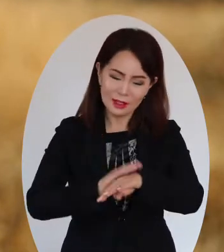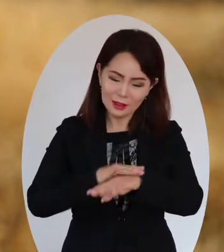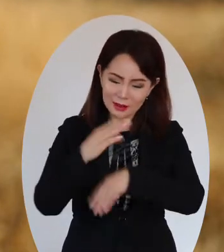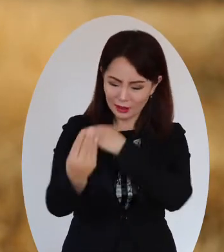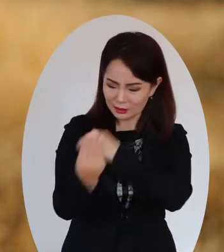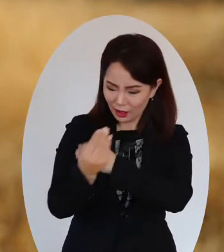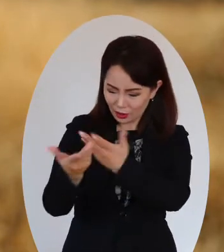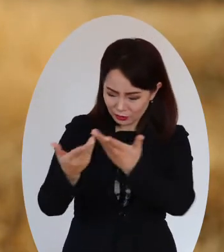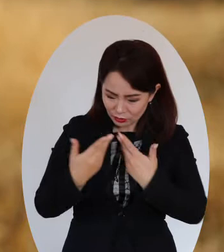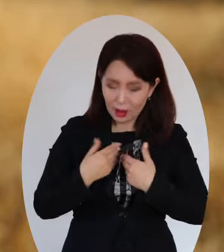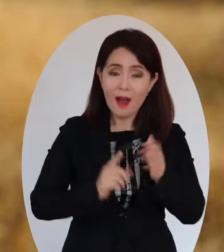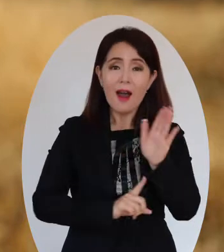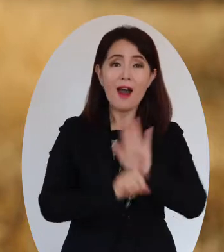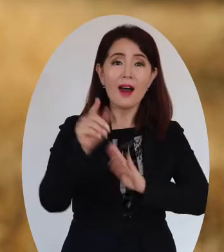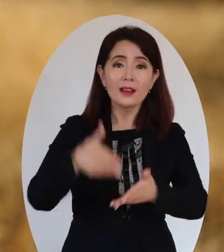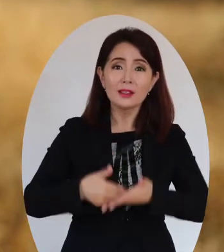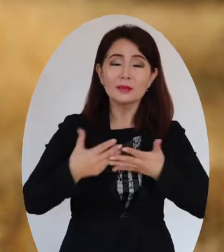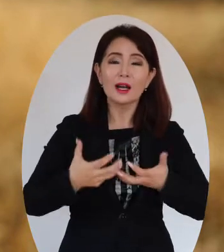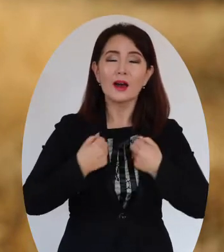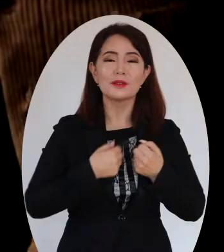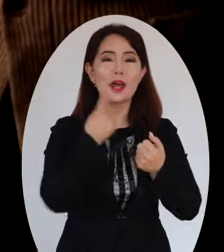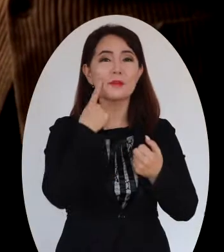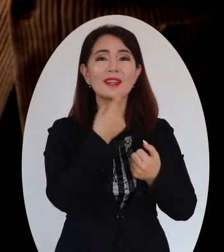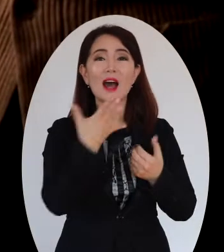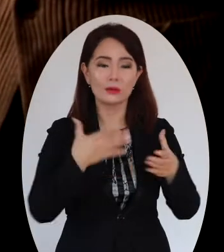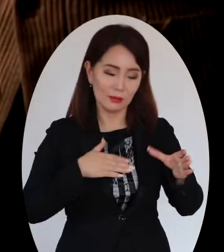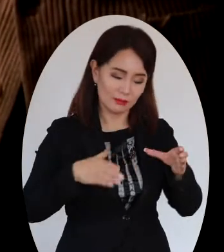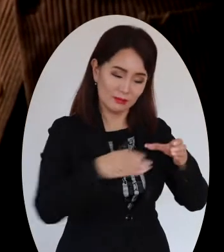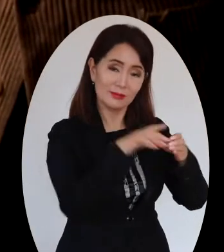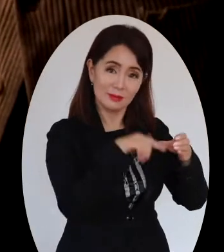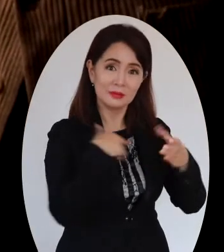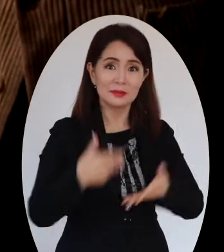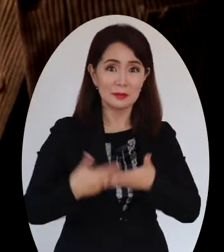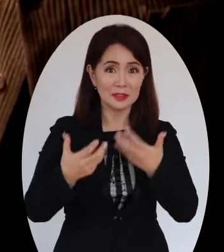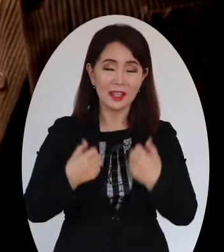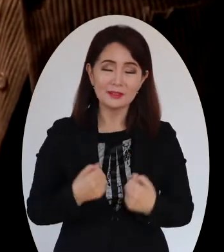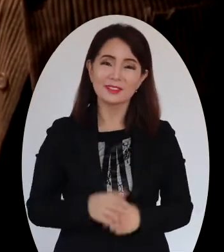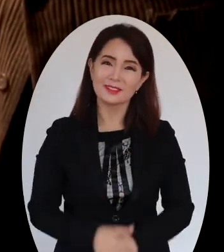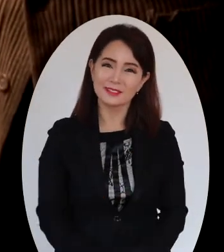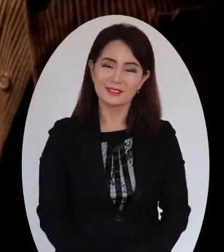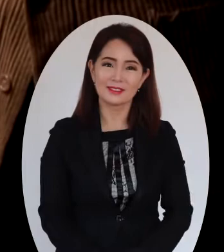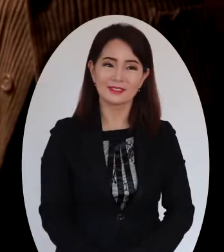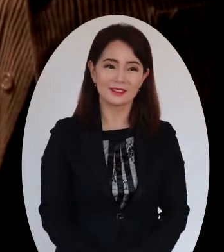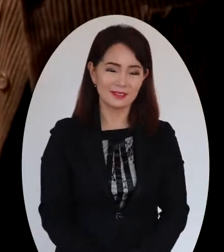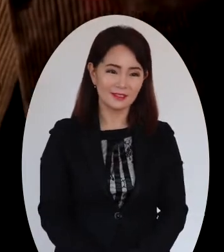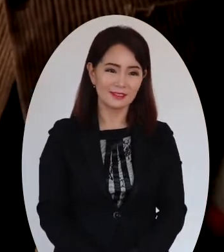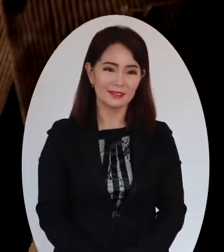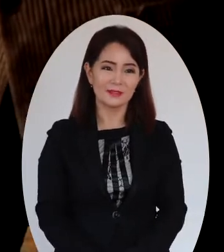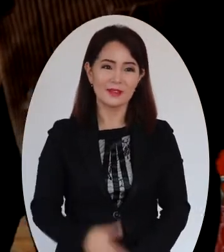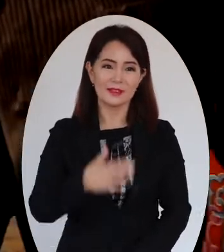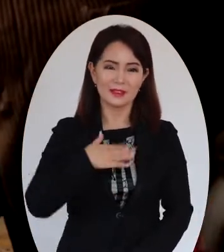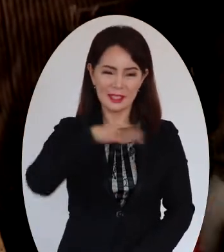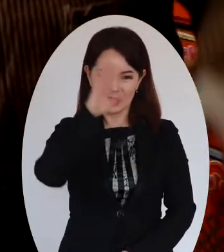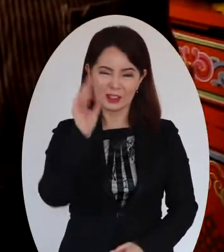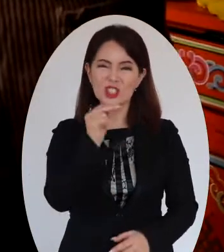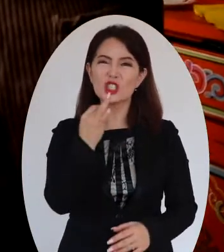тэгээд анхныхаа дэмжлэгийг манайх 15 эмэгтэй дээр авсан. Тэгээд шинжүү энэ жил жоохон бас халуун юм гэж бодсон. Манай халуун хар